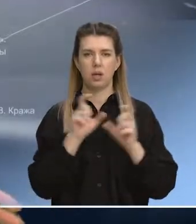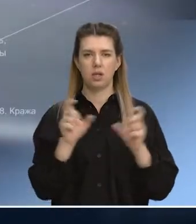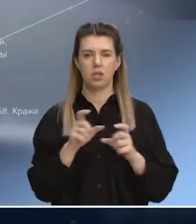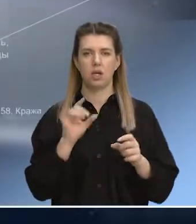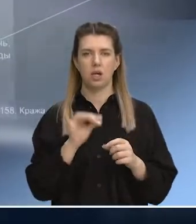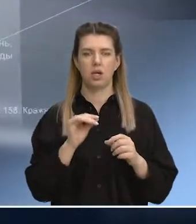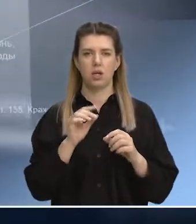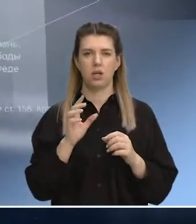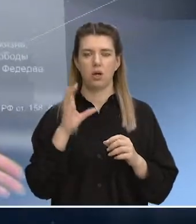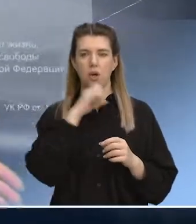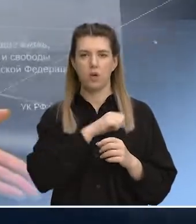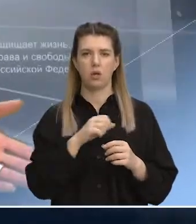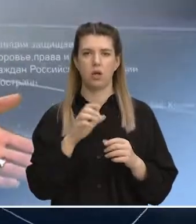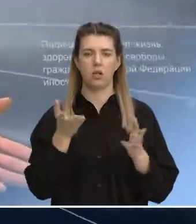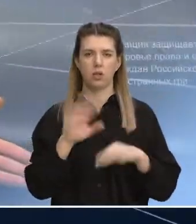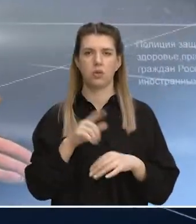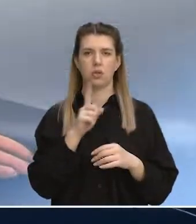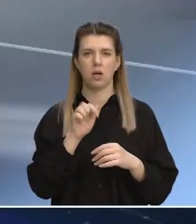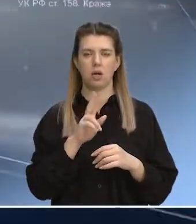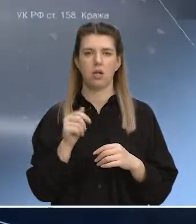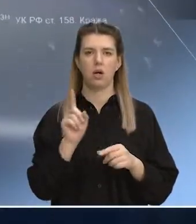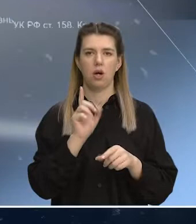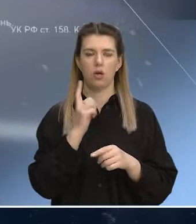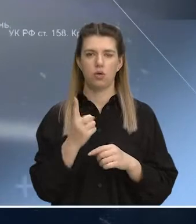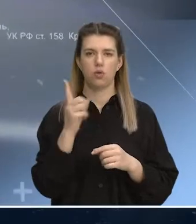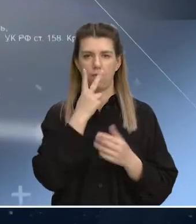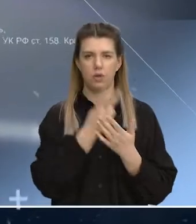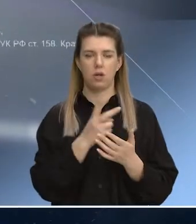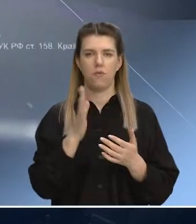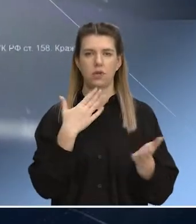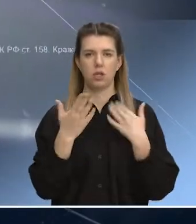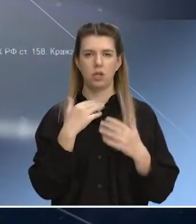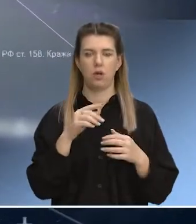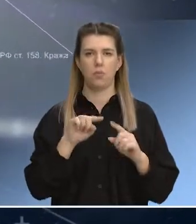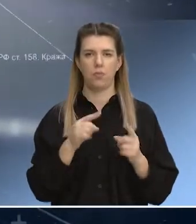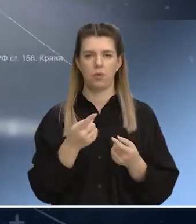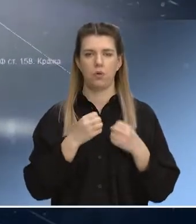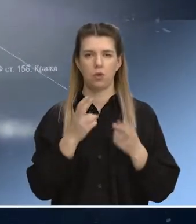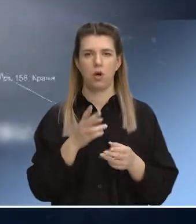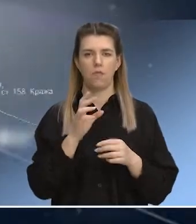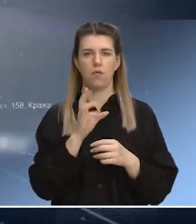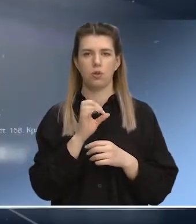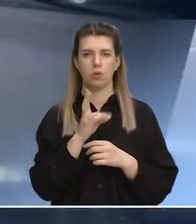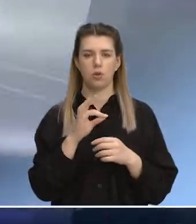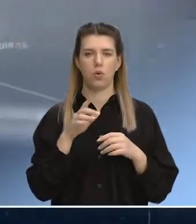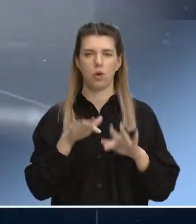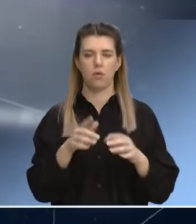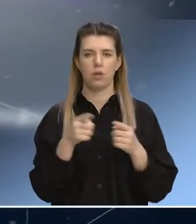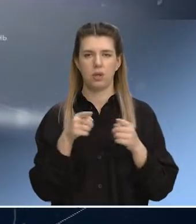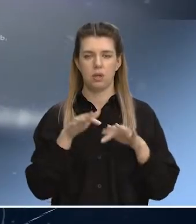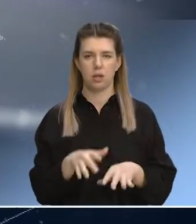ювелирный магазин и совершила там грабеж, остается загадкой. Очевидно одно, что сейчас в отношении подозреваемой возбуждено уголовное